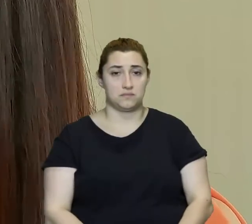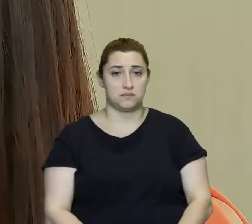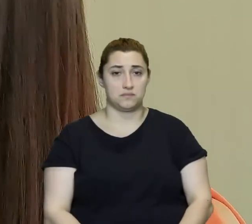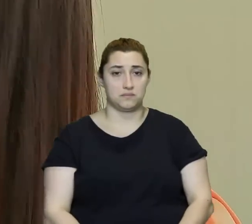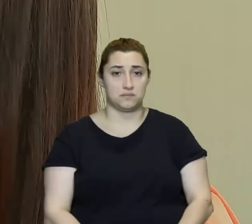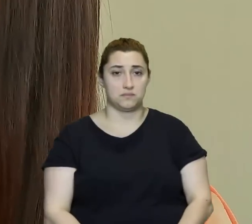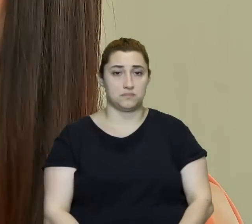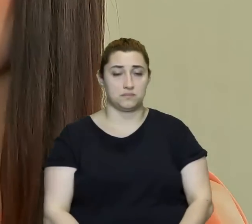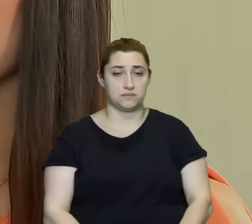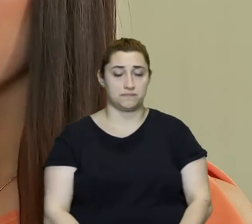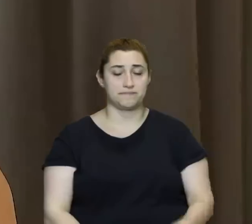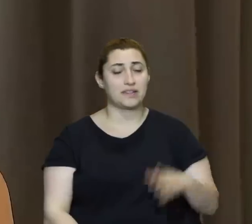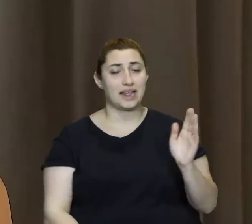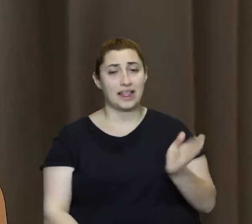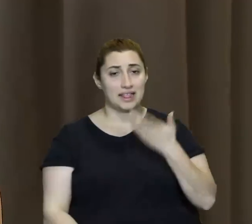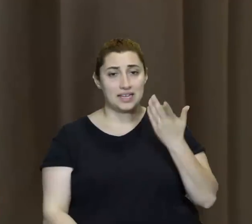sağladı. Neyse.